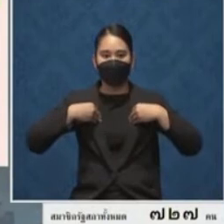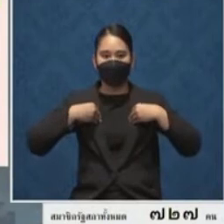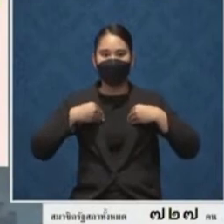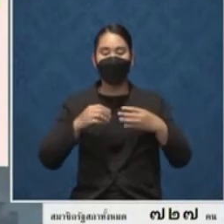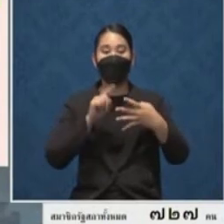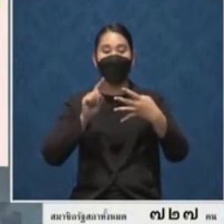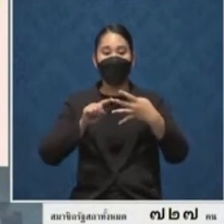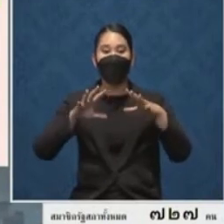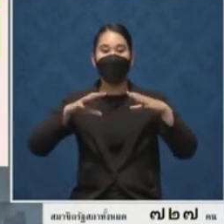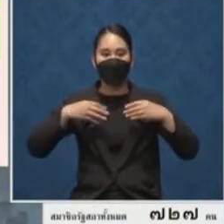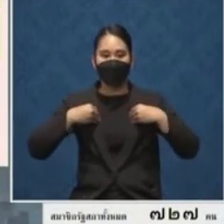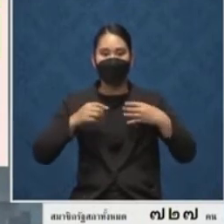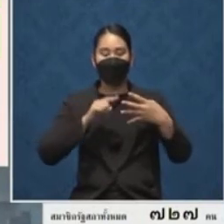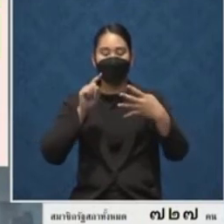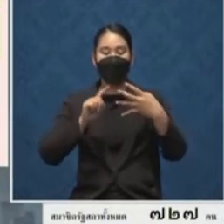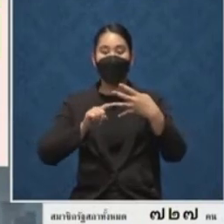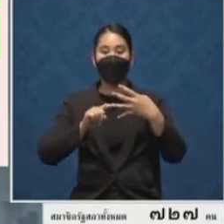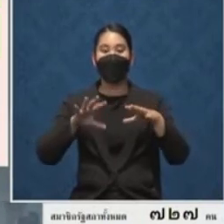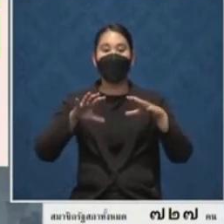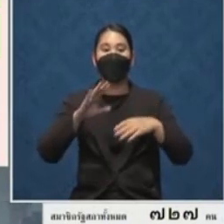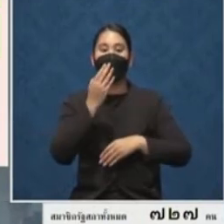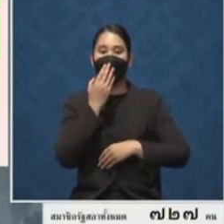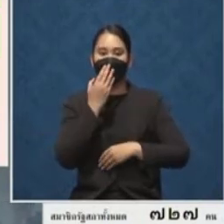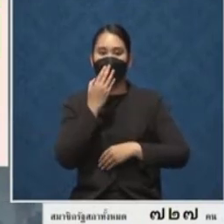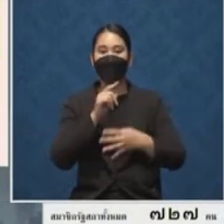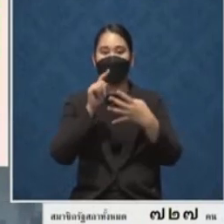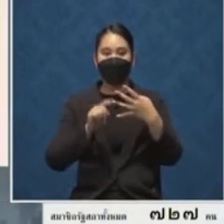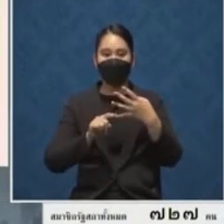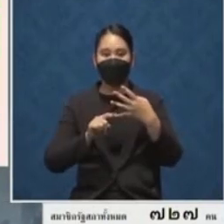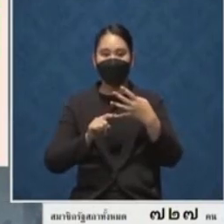3งดออกเสียง4งดออกเสียง